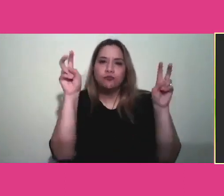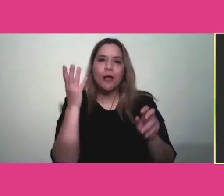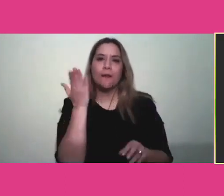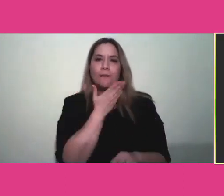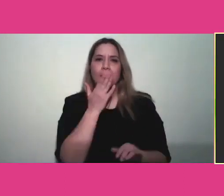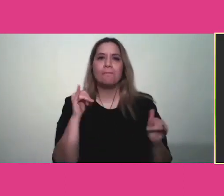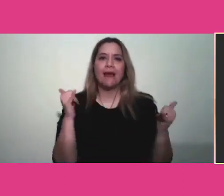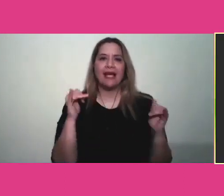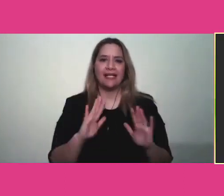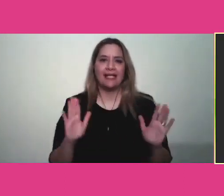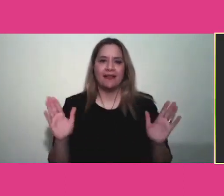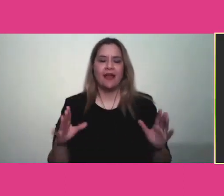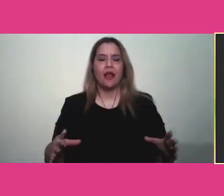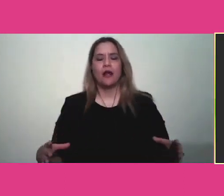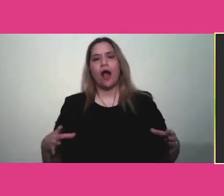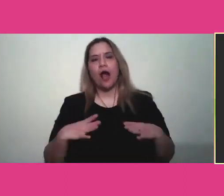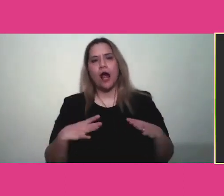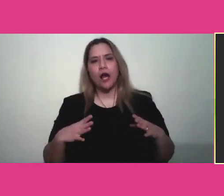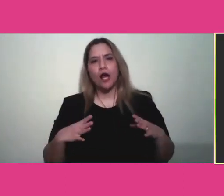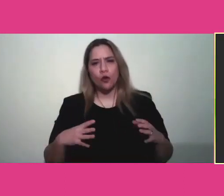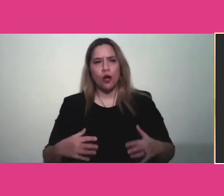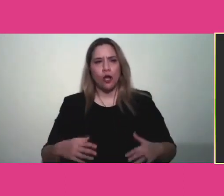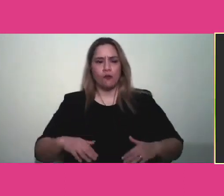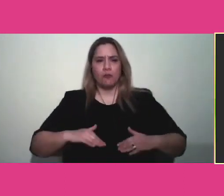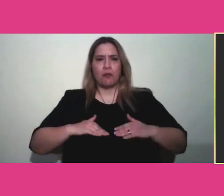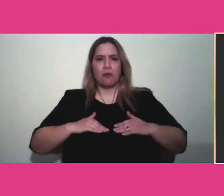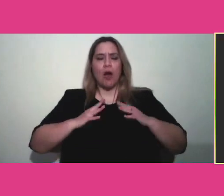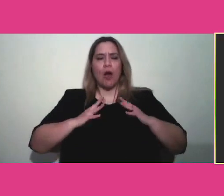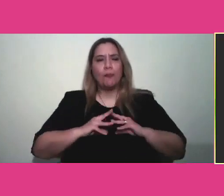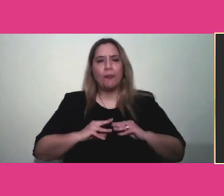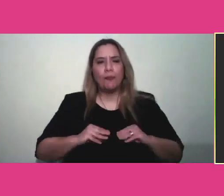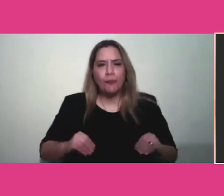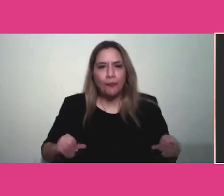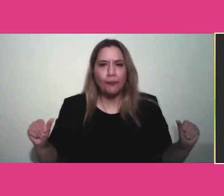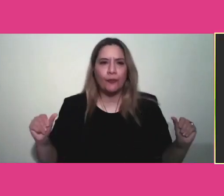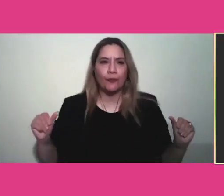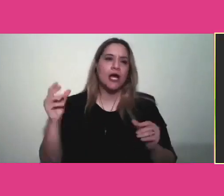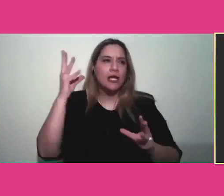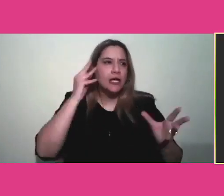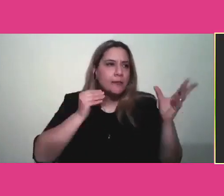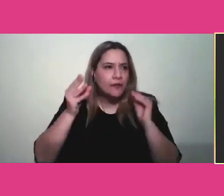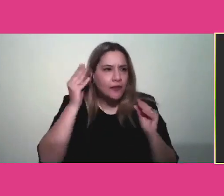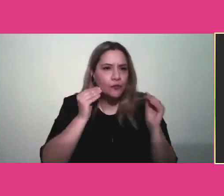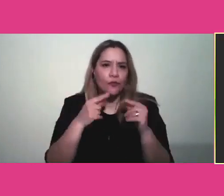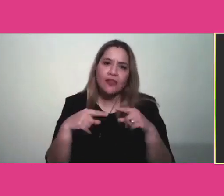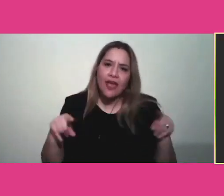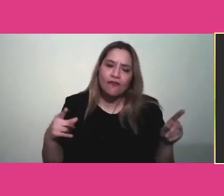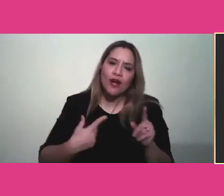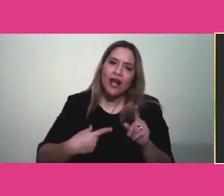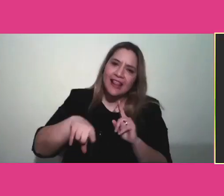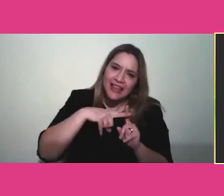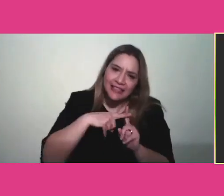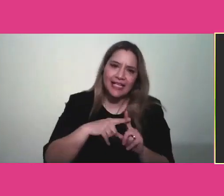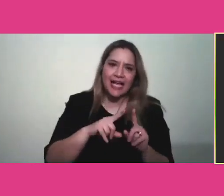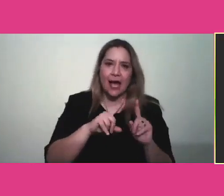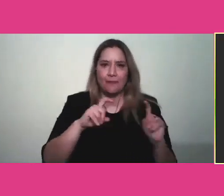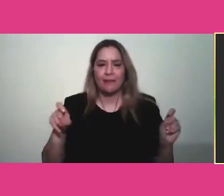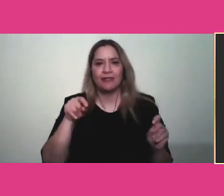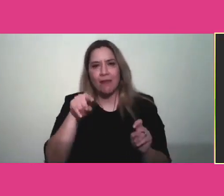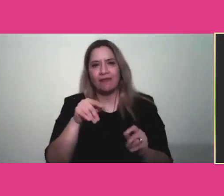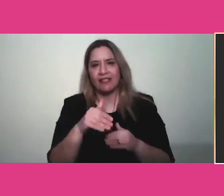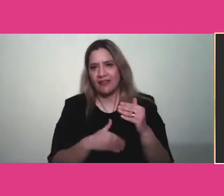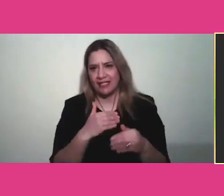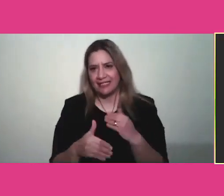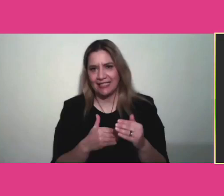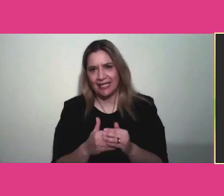Να χαλαρώνουν, να αποφορτίζονται τα παιδιά και να παίρνουν διάφορα θετικά πράγματα μέσα από αυτή τη διαδικασία